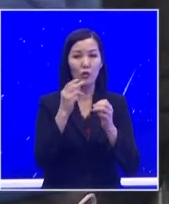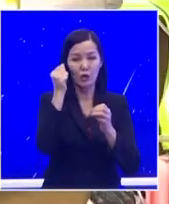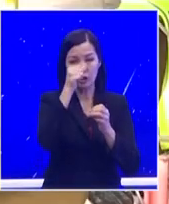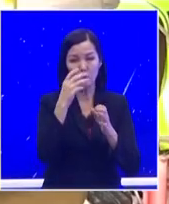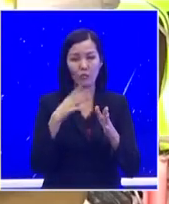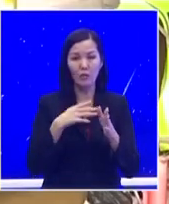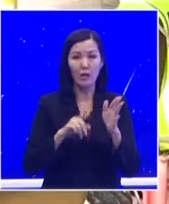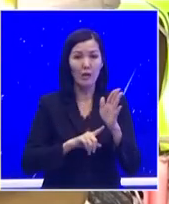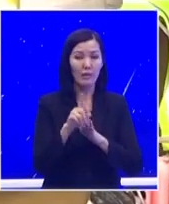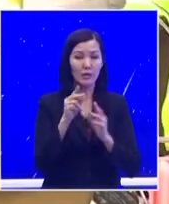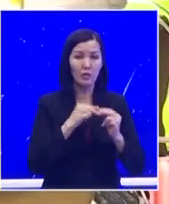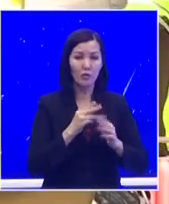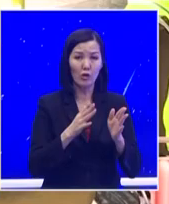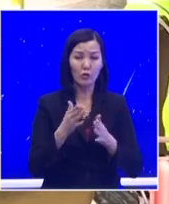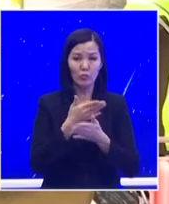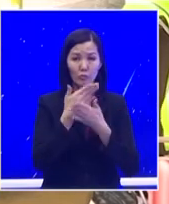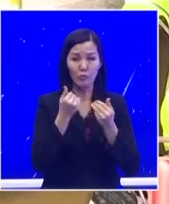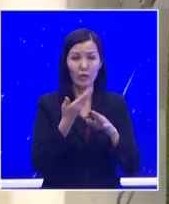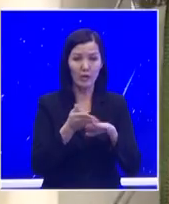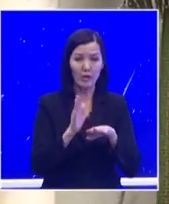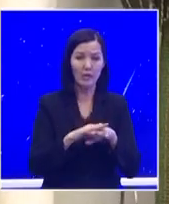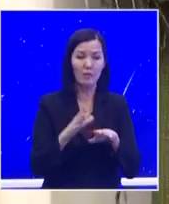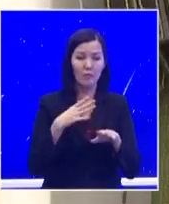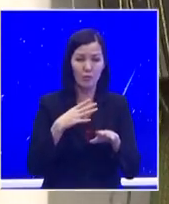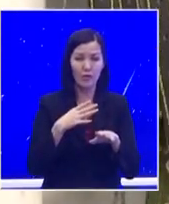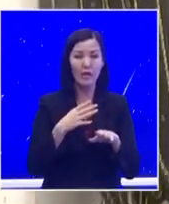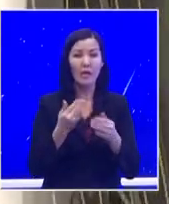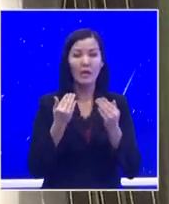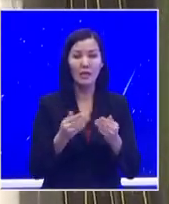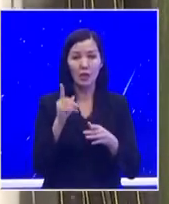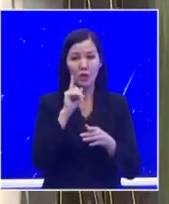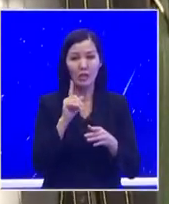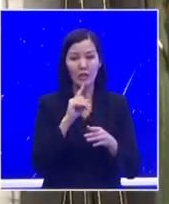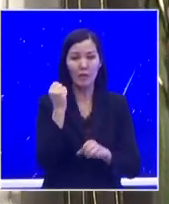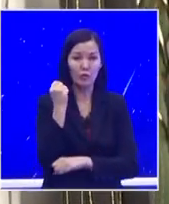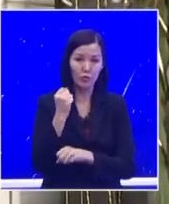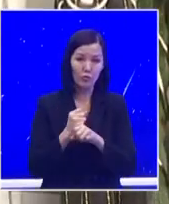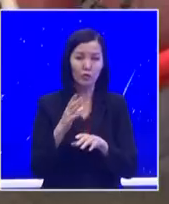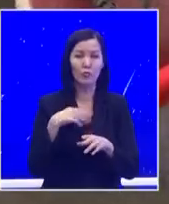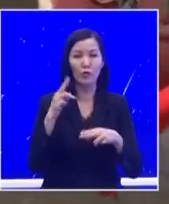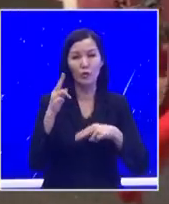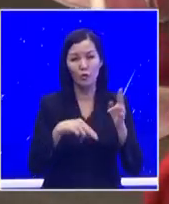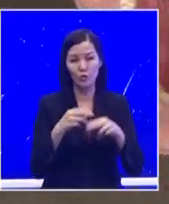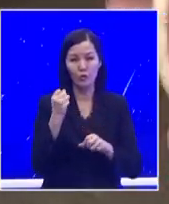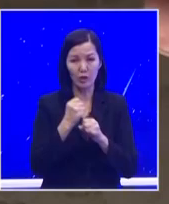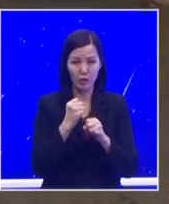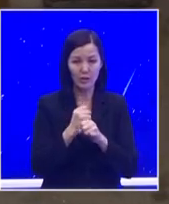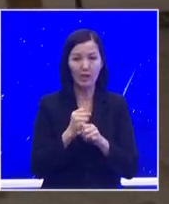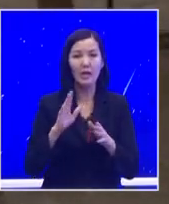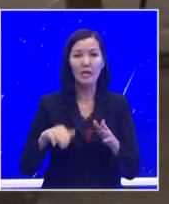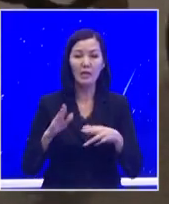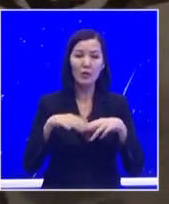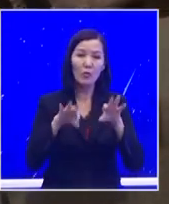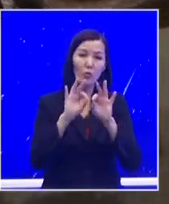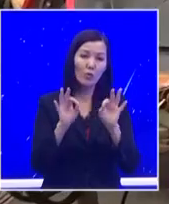Алғашында тұрақты жұмысы болмаған ол біраз қиын күндерді басынан кешті. Жалдамалы жұмысшы болды, құрылыста істеді. Кейін